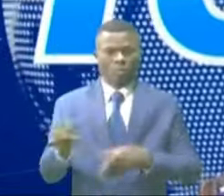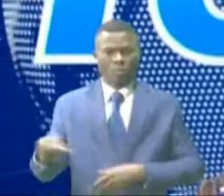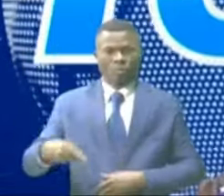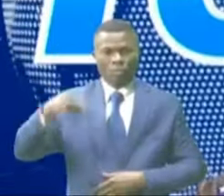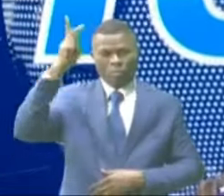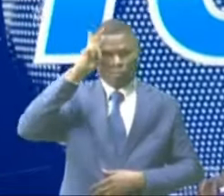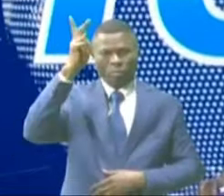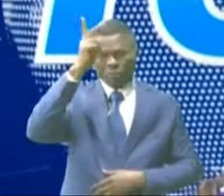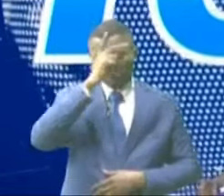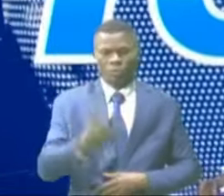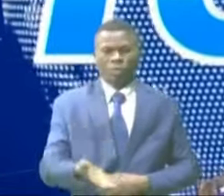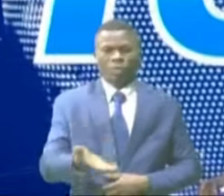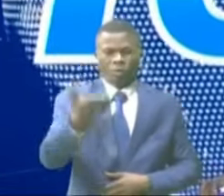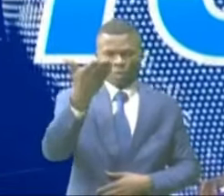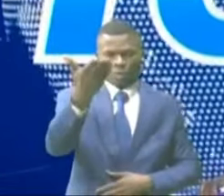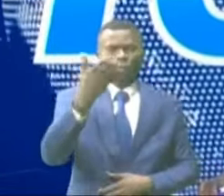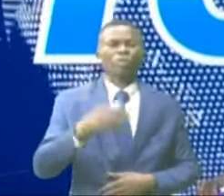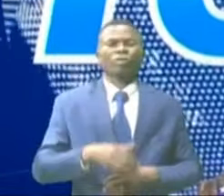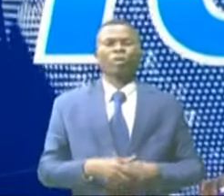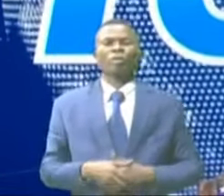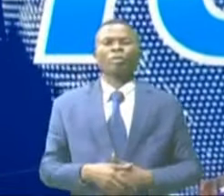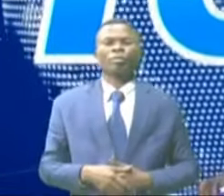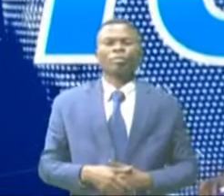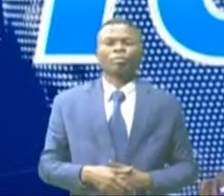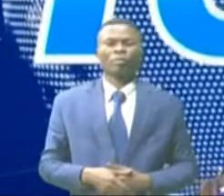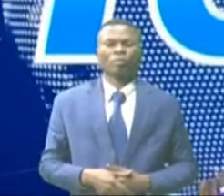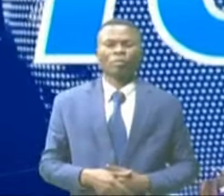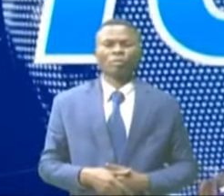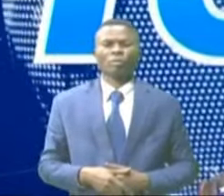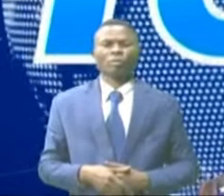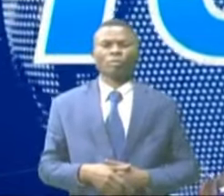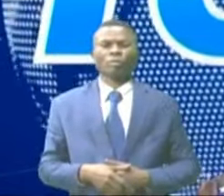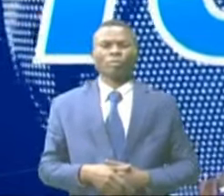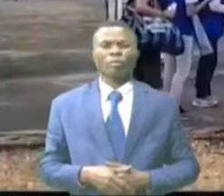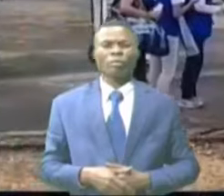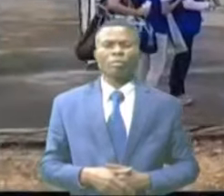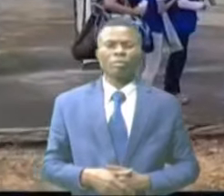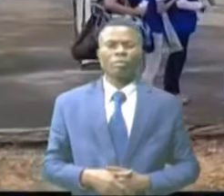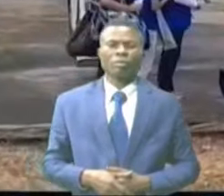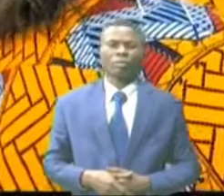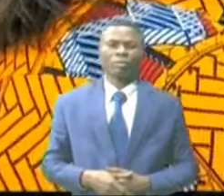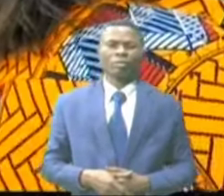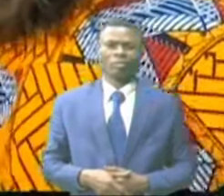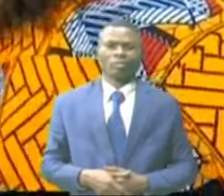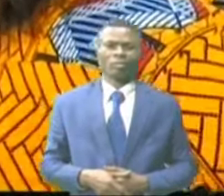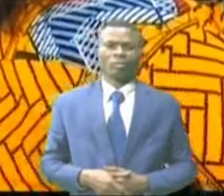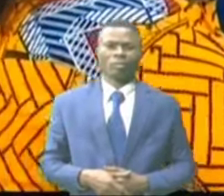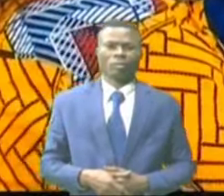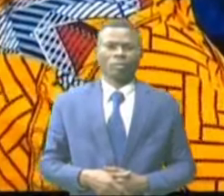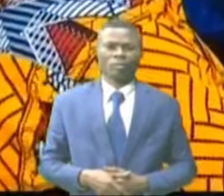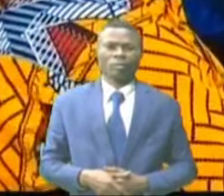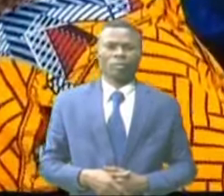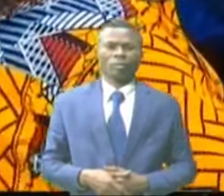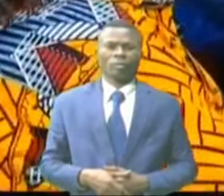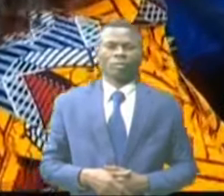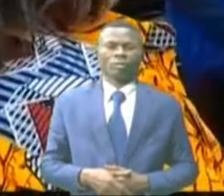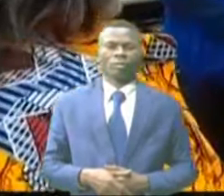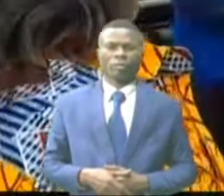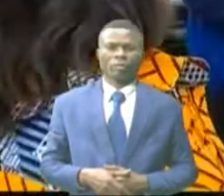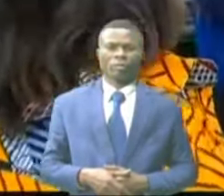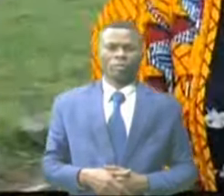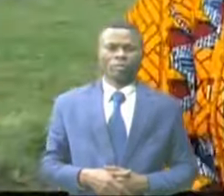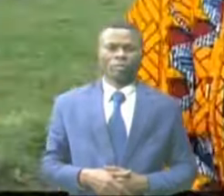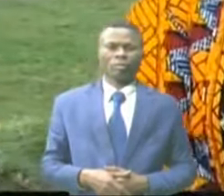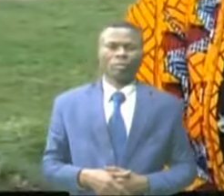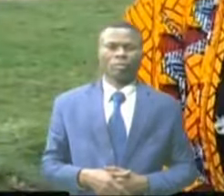du Haut-Katanga. Yvette Makuntima et Eric Djoké pour le reportage. Après une mission réussie à Kalemi et à Kabalo, province du